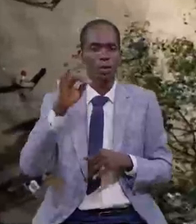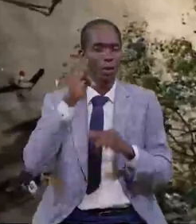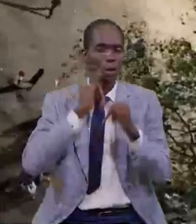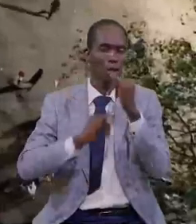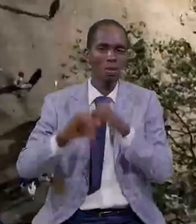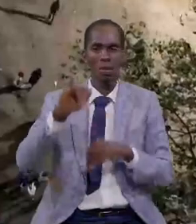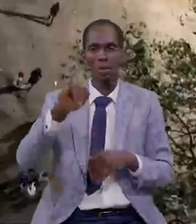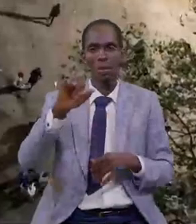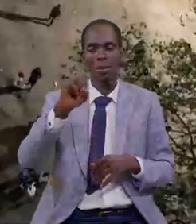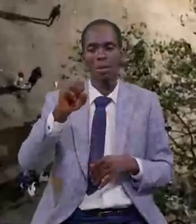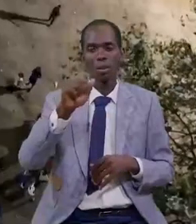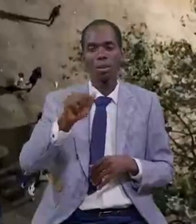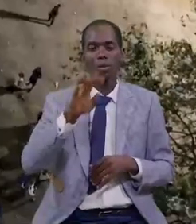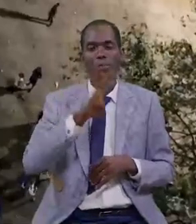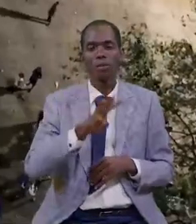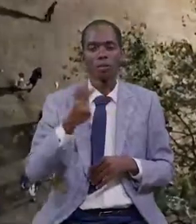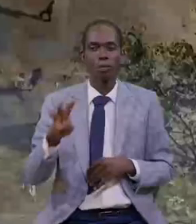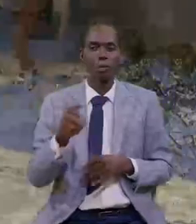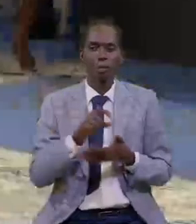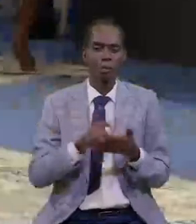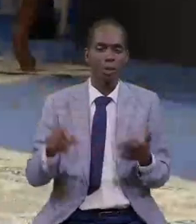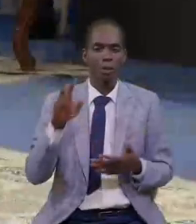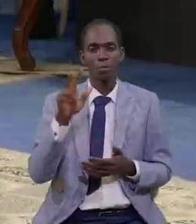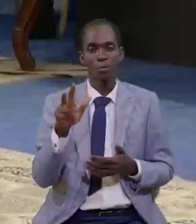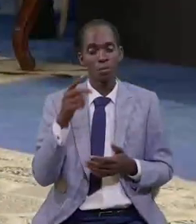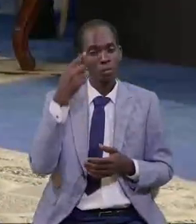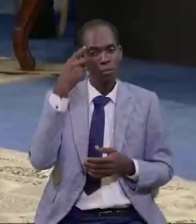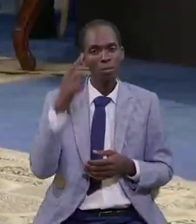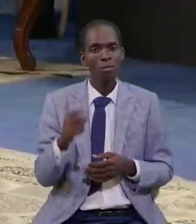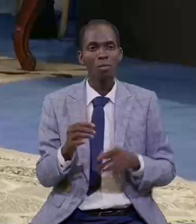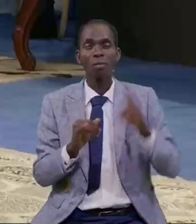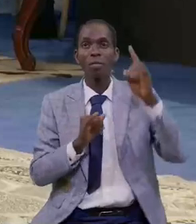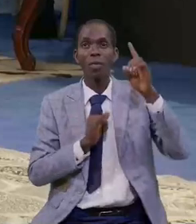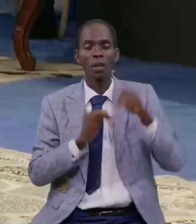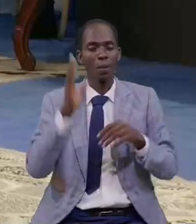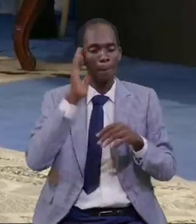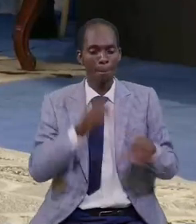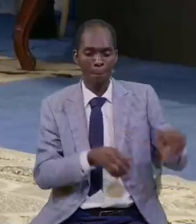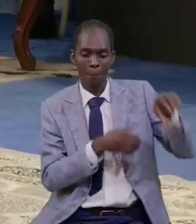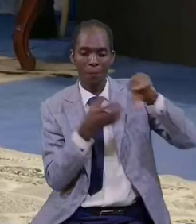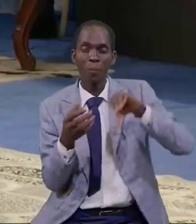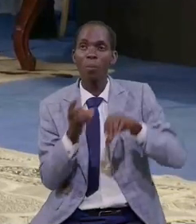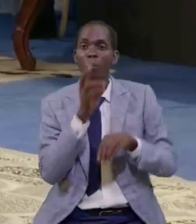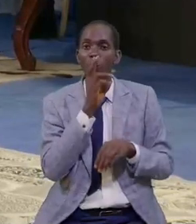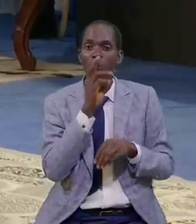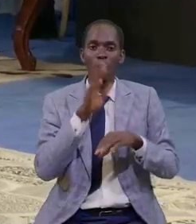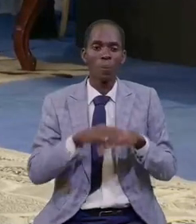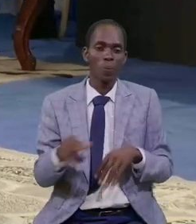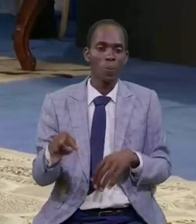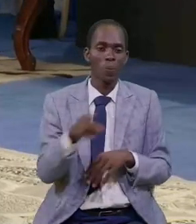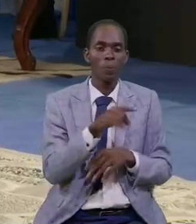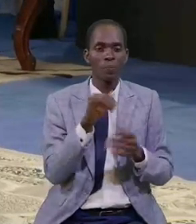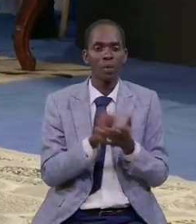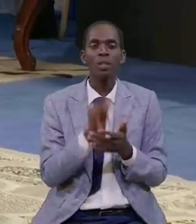verset 3 Isaïe 44 44 44 3 car je répendrai des